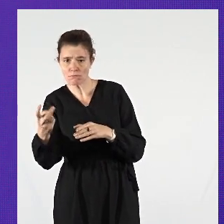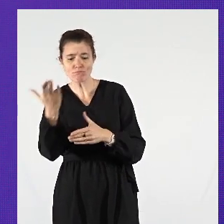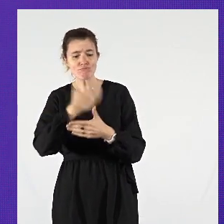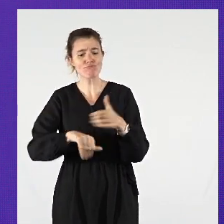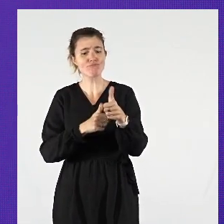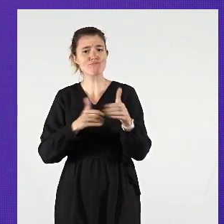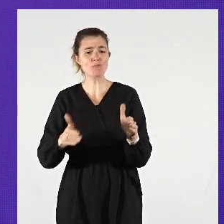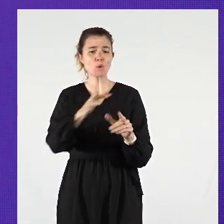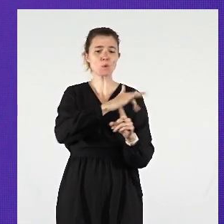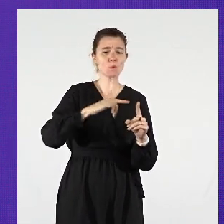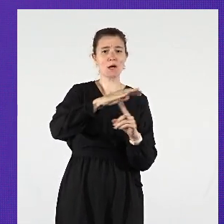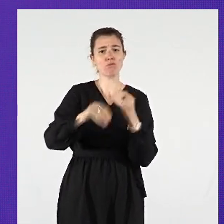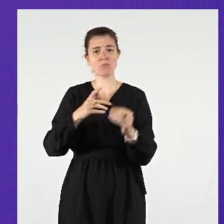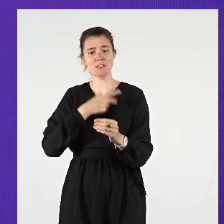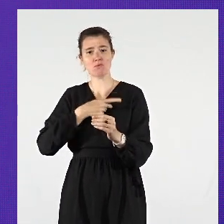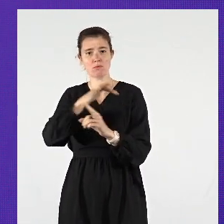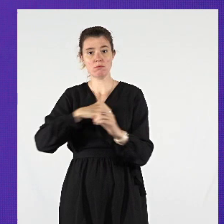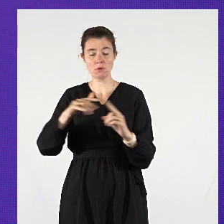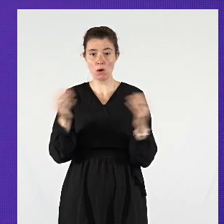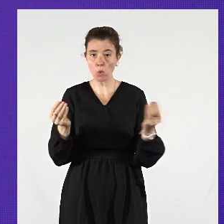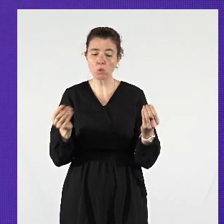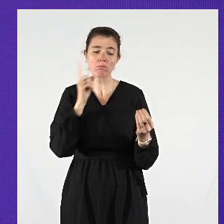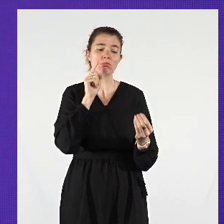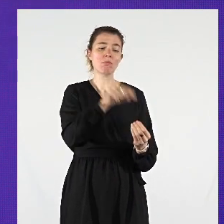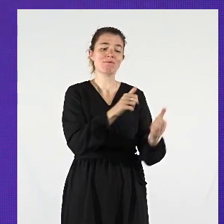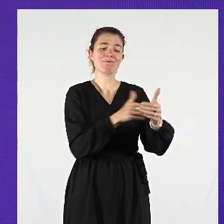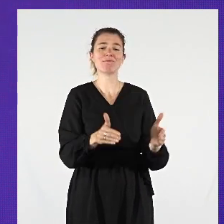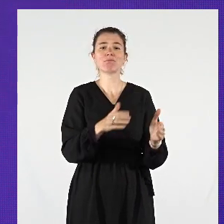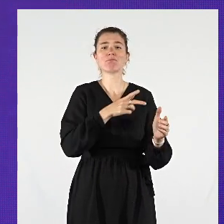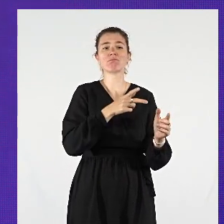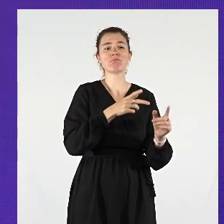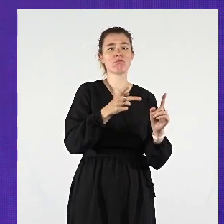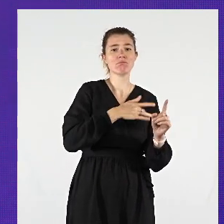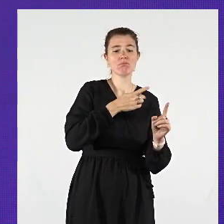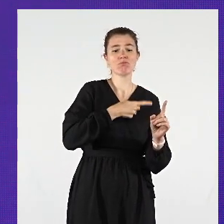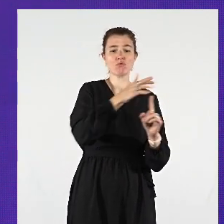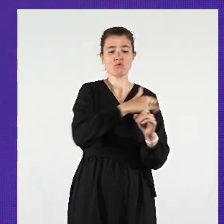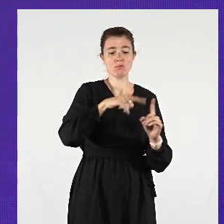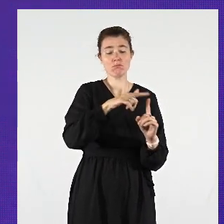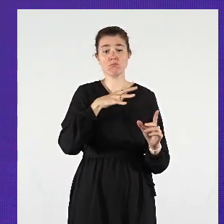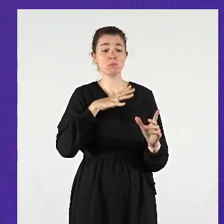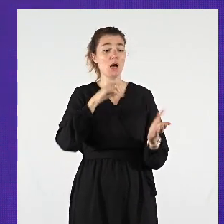médico-social. Dans le secteur médico-social, on a des centres d'accompagnement médico-social,